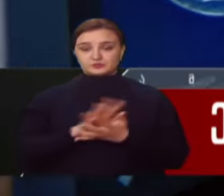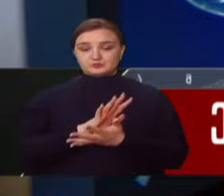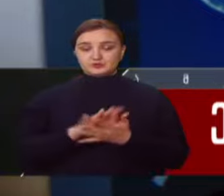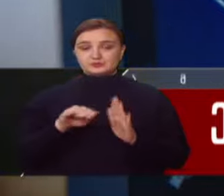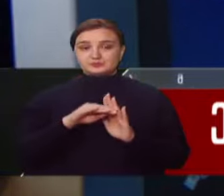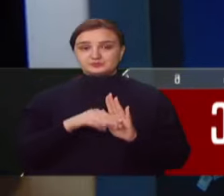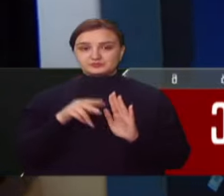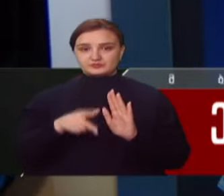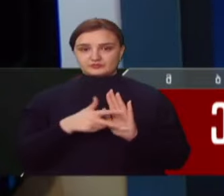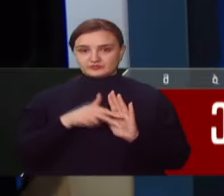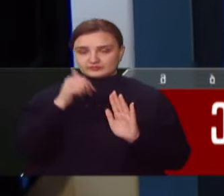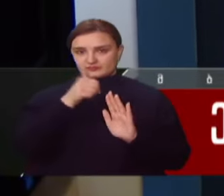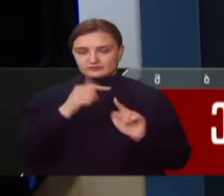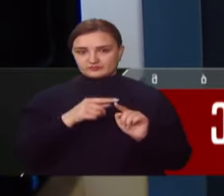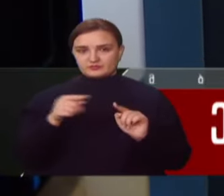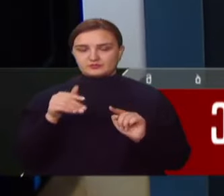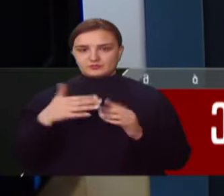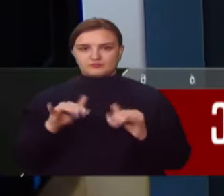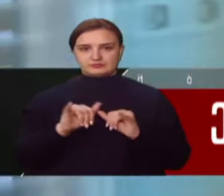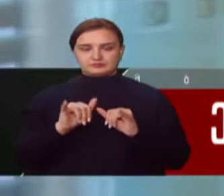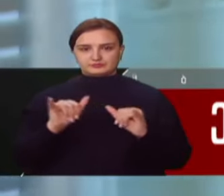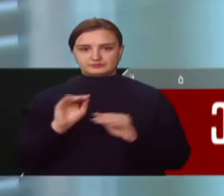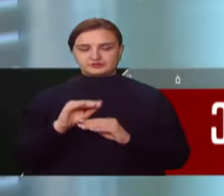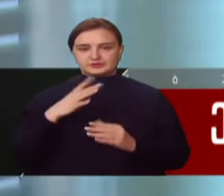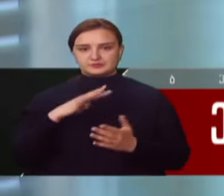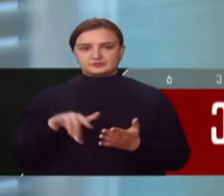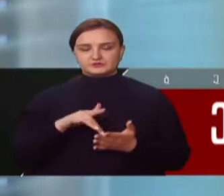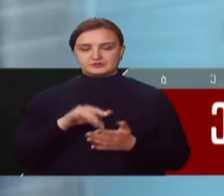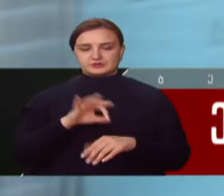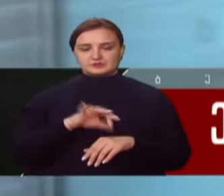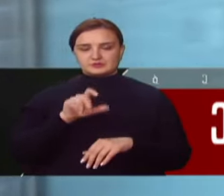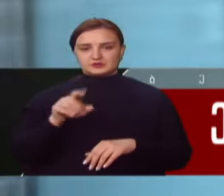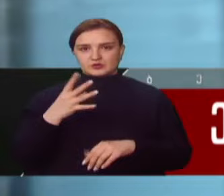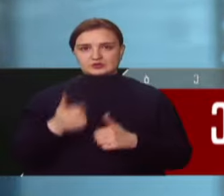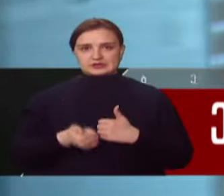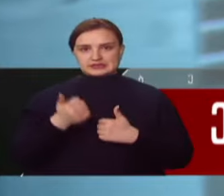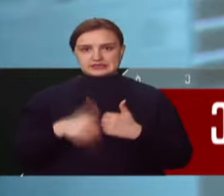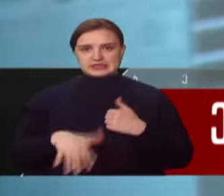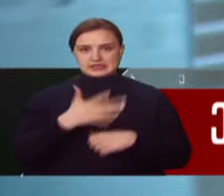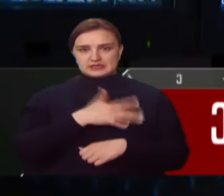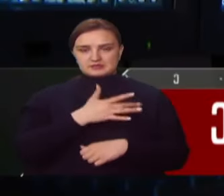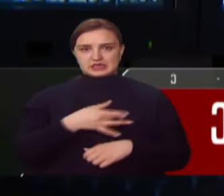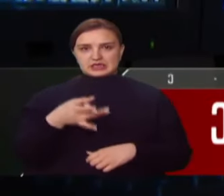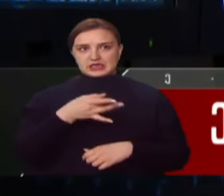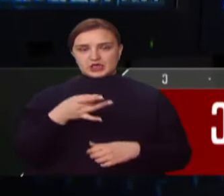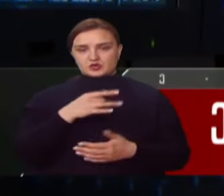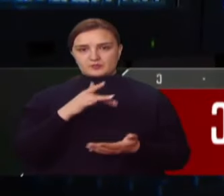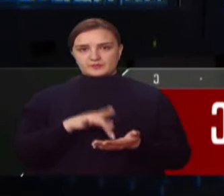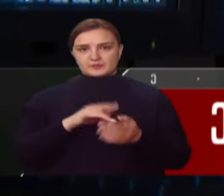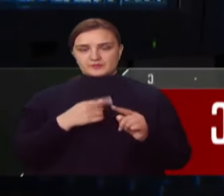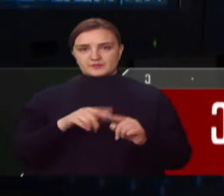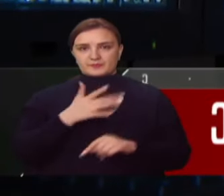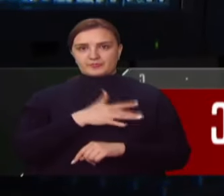წლიდან მოქმედებს და წლებთან ერთად მისი მასშტაბი გაიზარდა. თბილისში პაციენტებს 4 ცენტრი ემსახურებათ, რეგიონებში კი მოქალაქეებს ამ